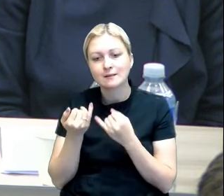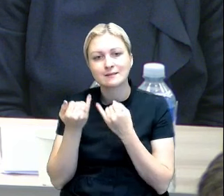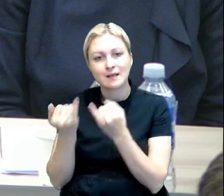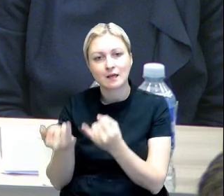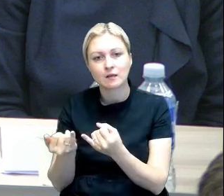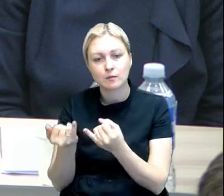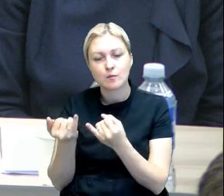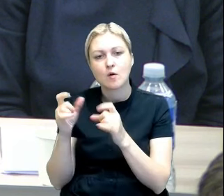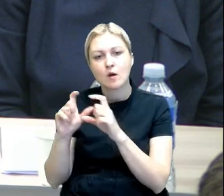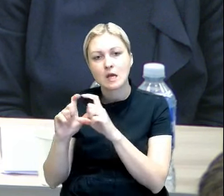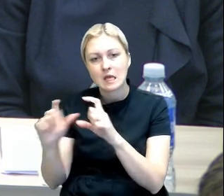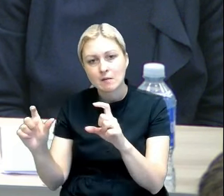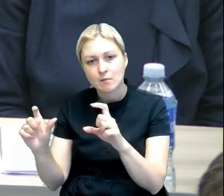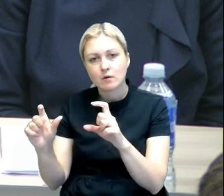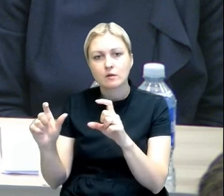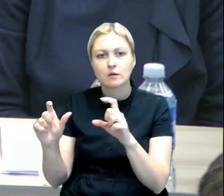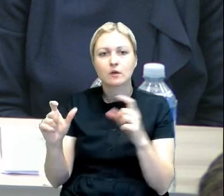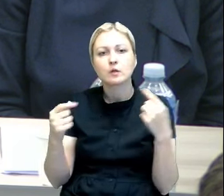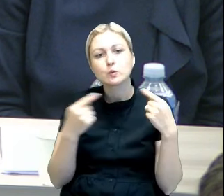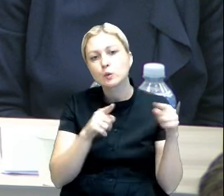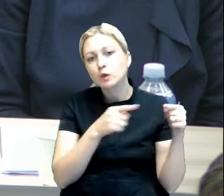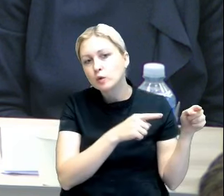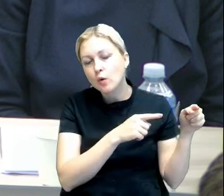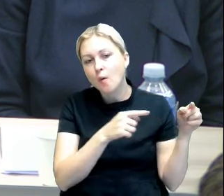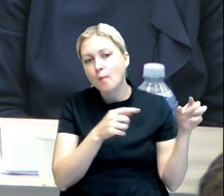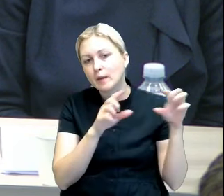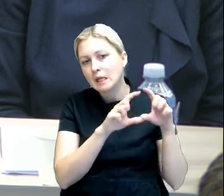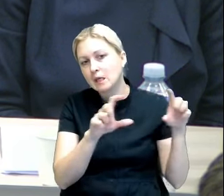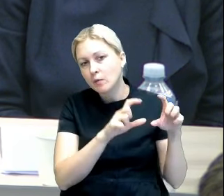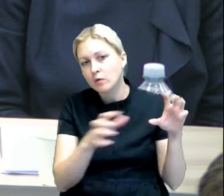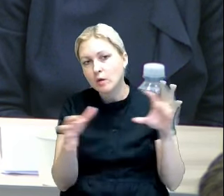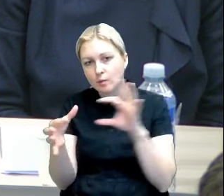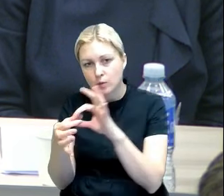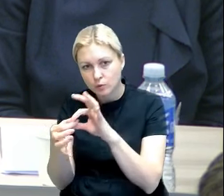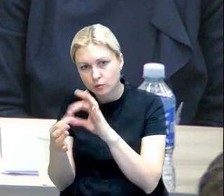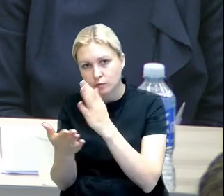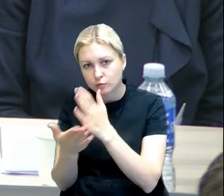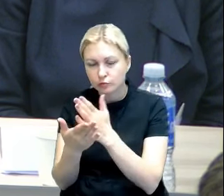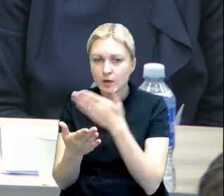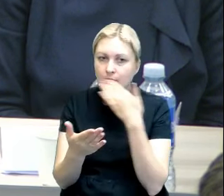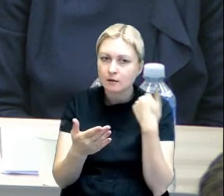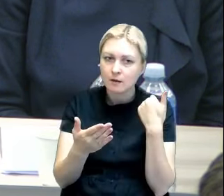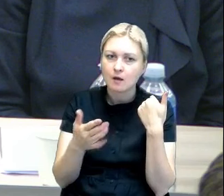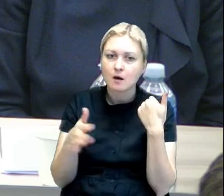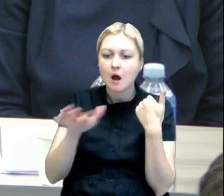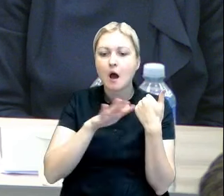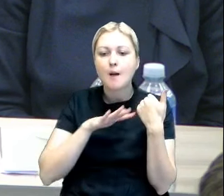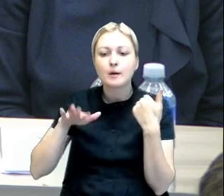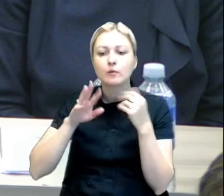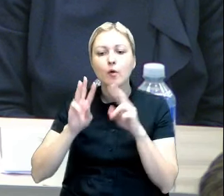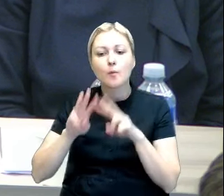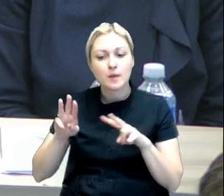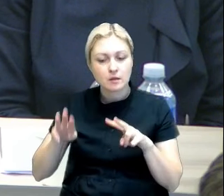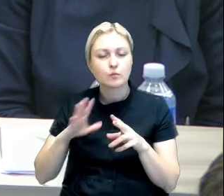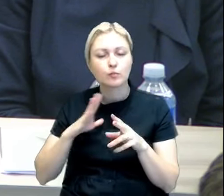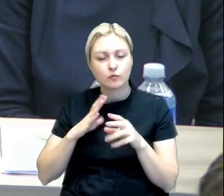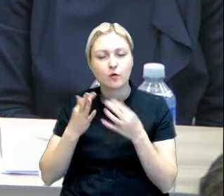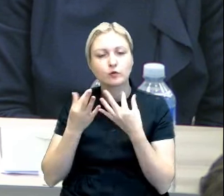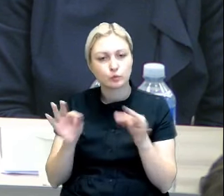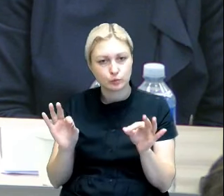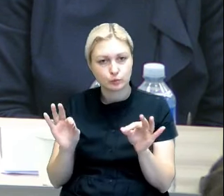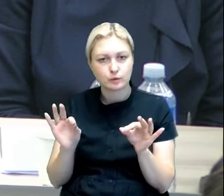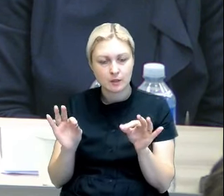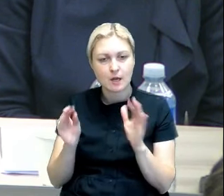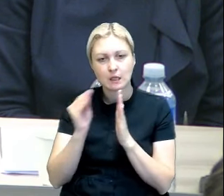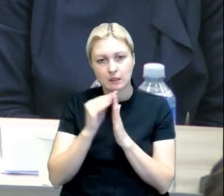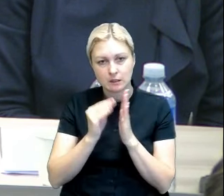su kitų paslaugų įmone kad aplinkos ministerija pateikia tok į siūlymą priimti įstatymą draudžiantį vandens